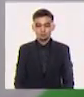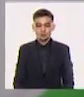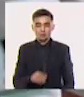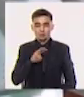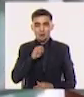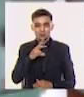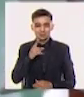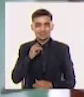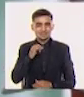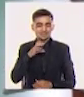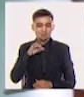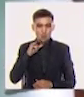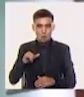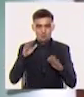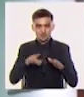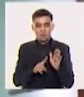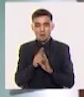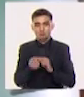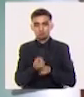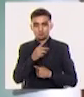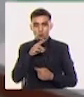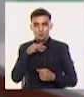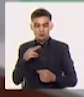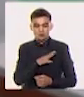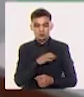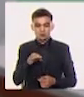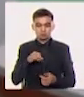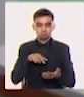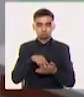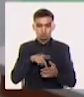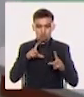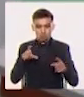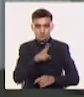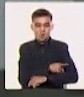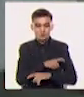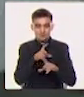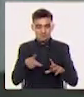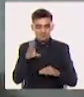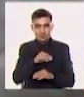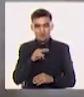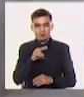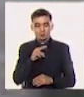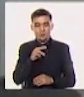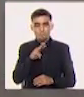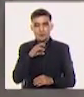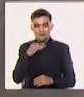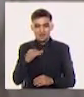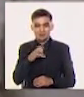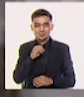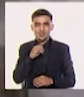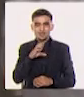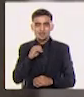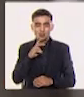Маңғыстауда алғаш ковид тіркелген күннен аяқтан тік тұрып, білек сыбанып іске кіріскендердің бірі дәрігер-эпидемиолог Мерей Сисенов. Ол